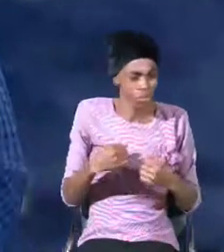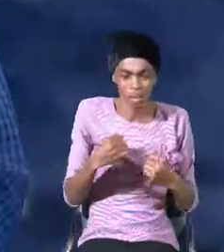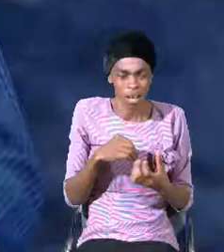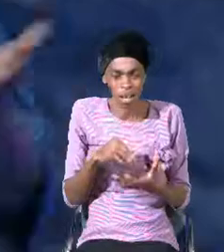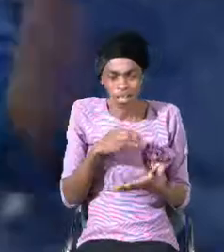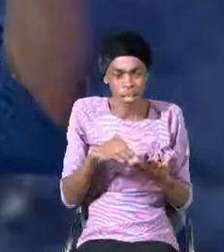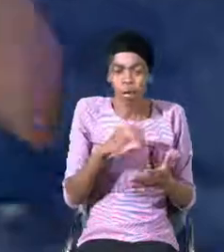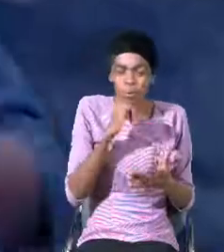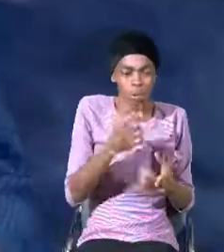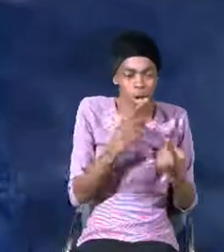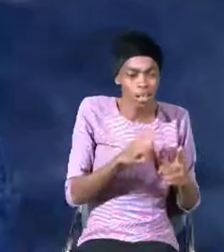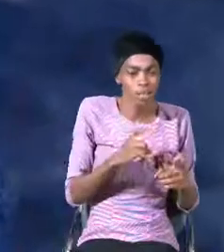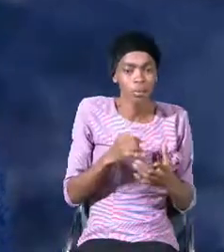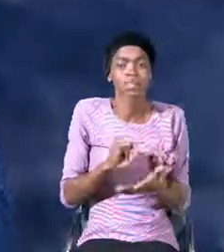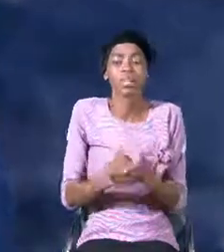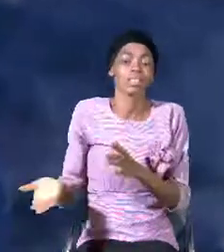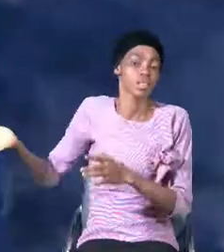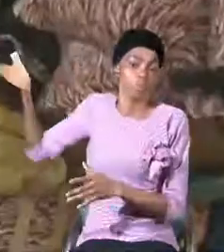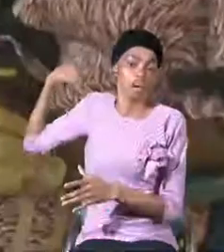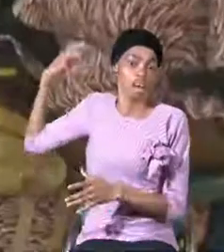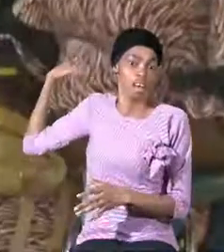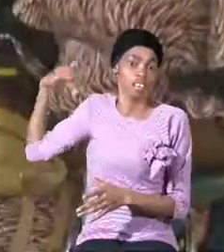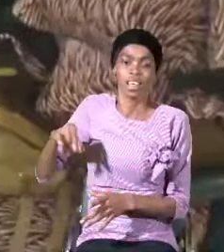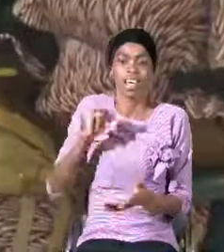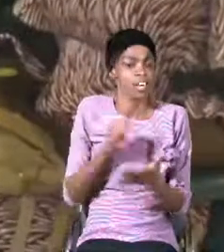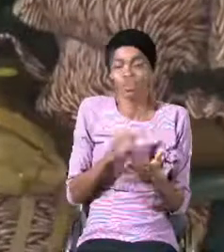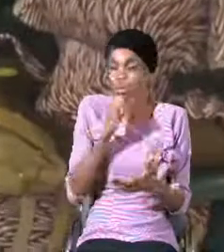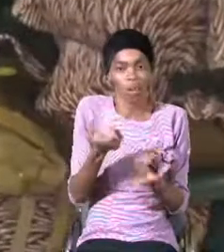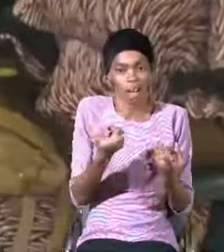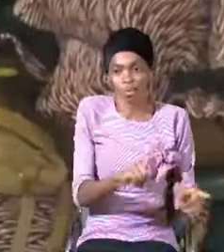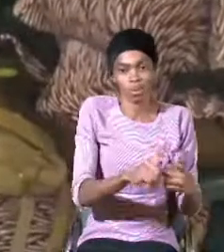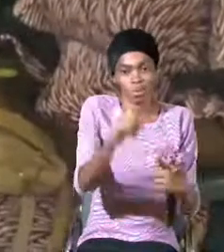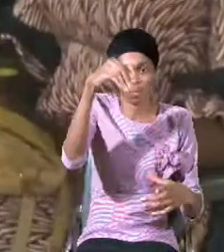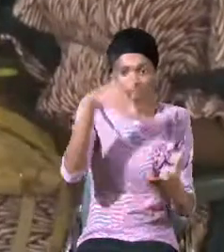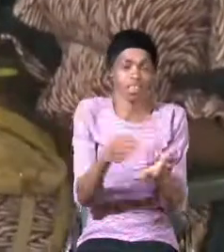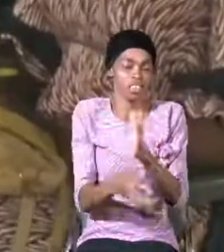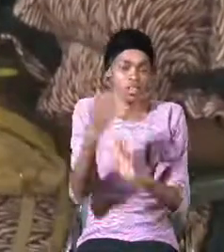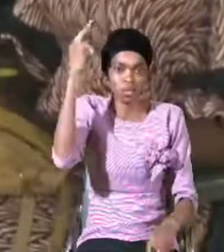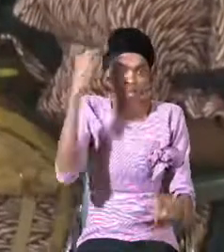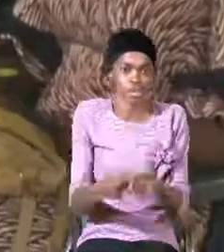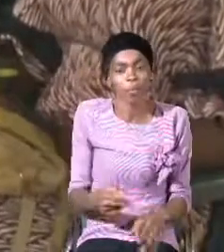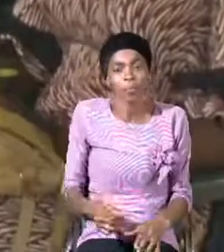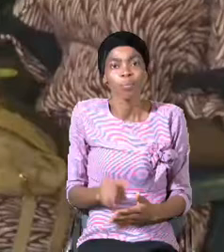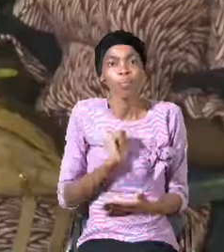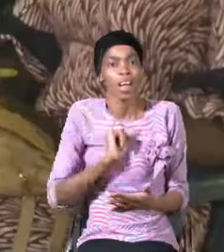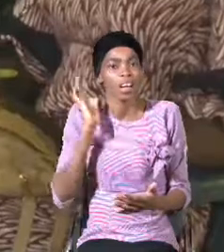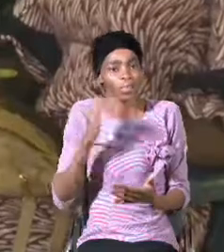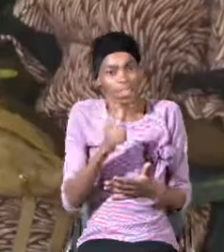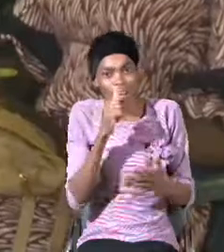plus à faire quoi que ce soit. Ça, c'est le passé. Ça ne va plus t'arriver. Il va te